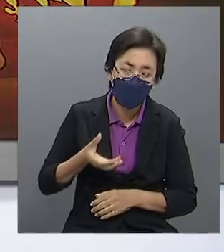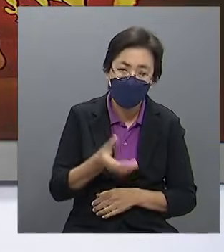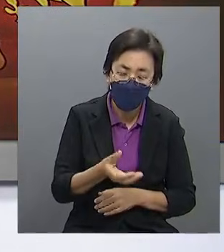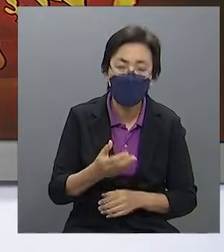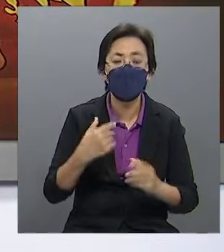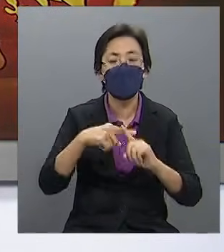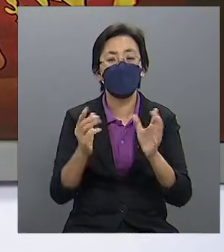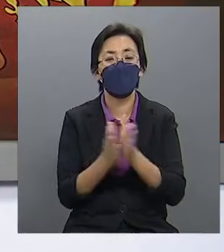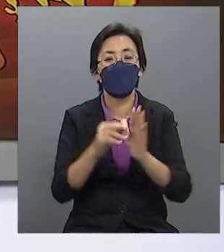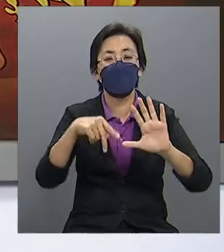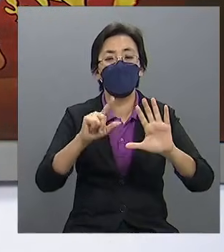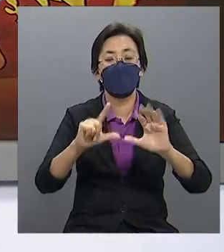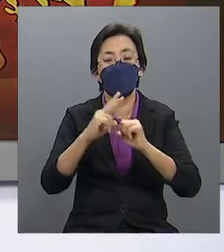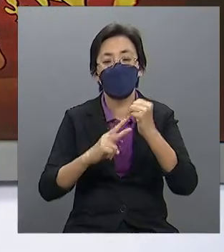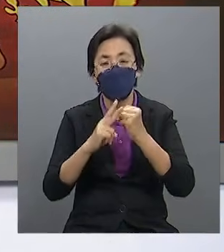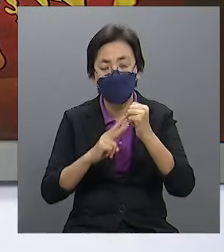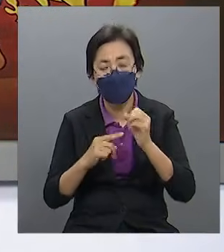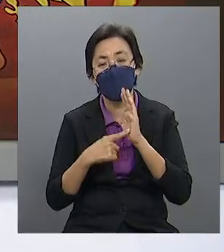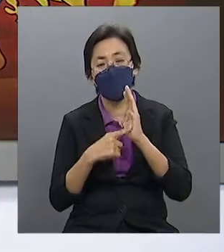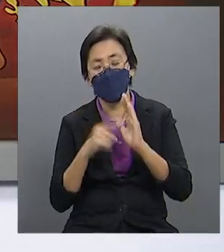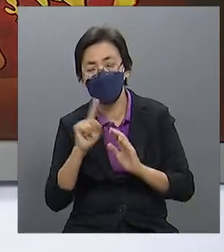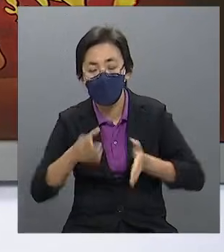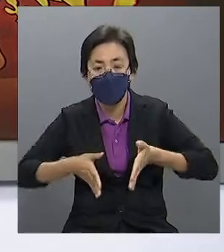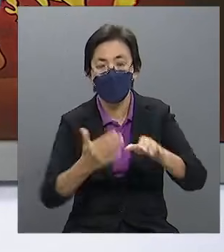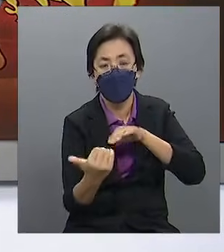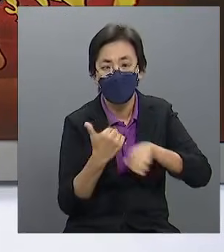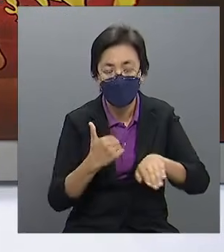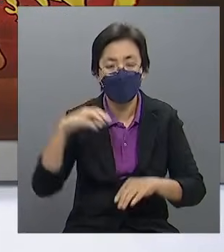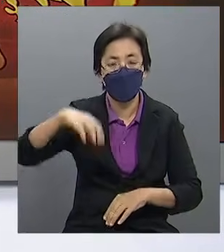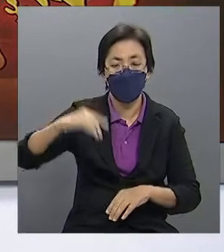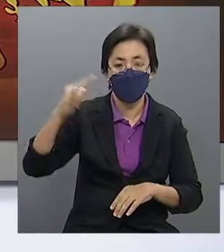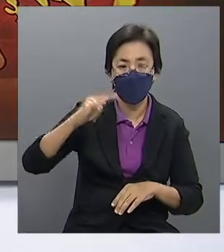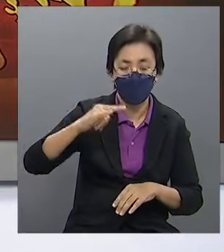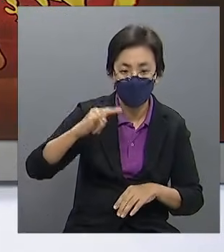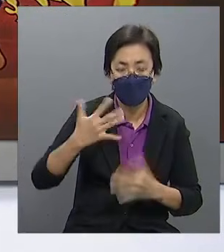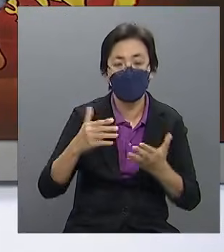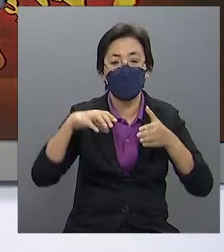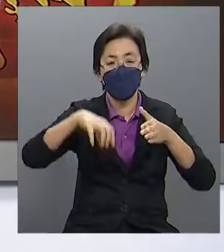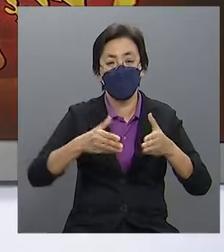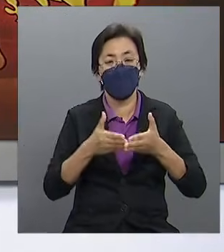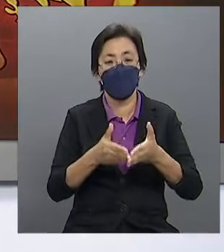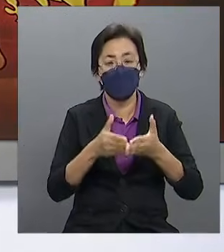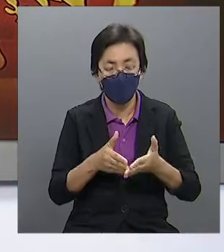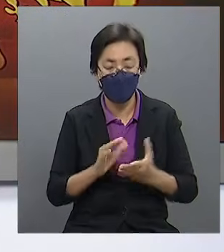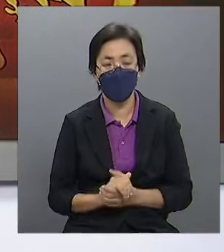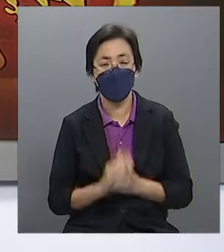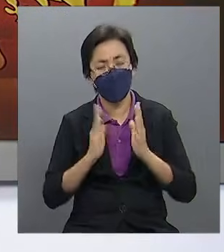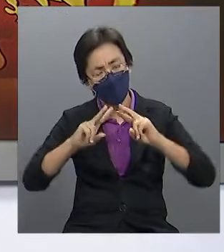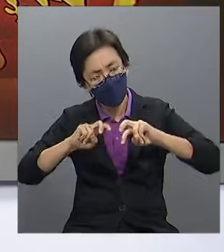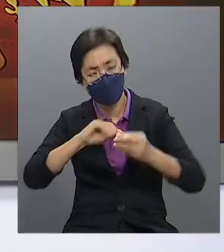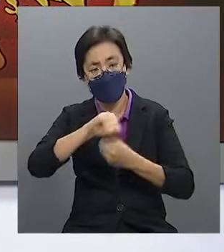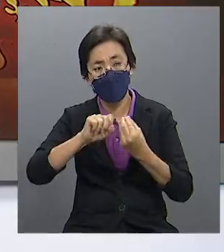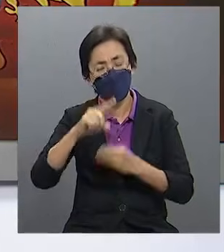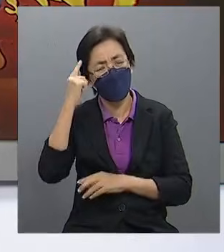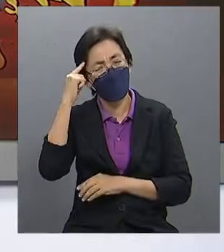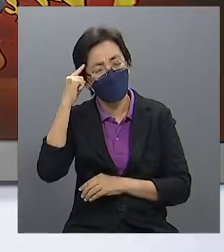งการต่างๆไม่ว่าจะเป็นเรื่องของการสร้างถนนนะคะสนามบินรวมไปถึงท่าเรือซึ่งนักวิเคราะห์บางคนเขาบอกว่านโยบายนี้ของจีนเนี่ย